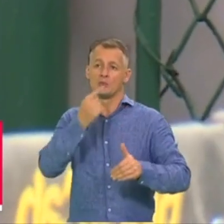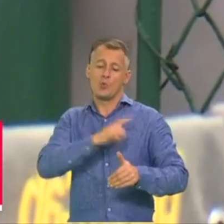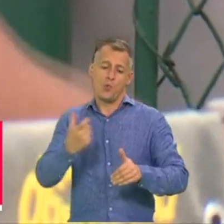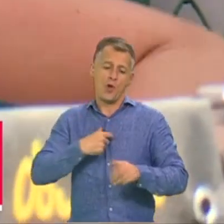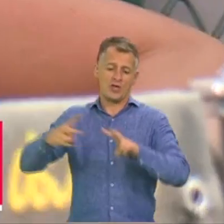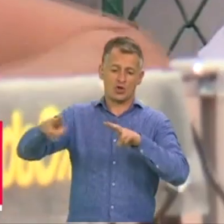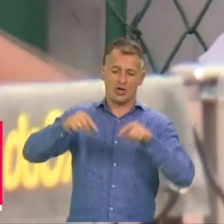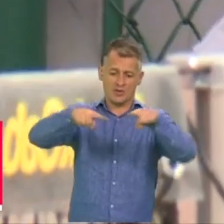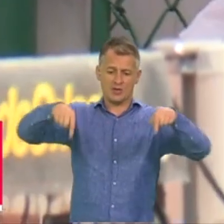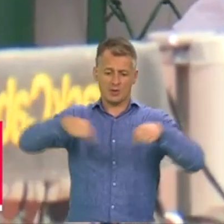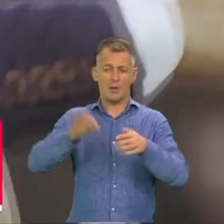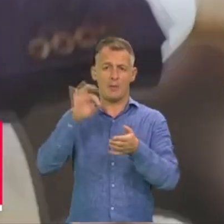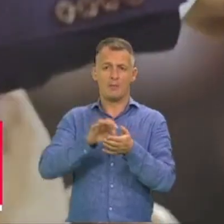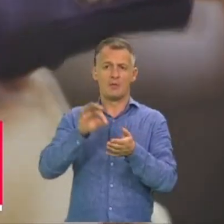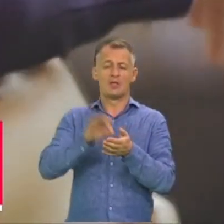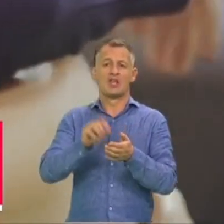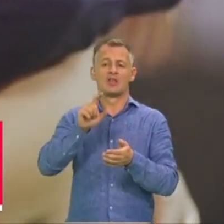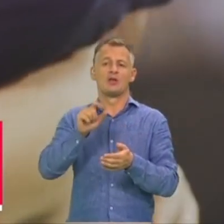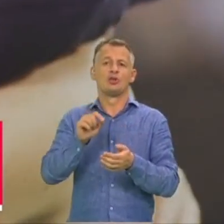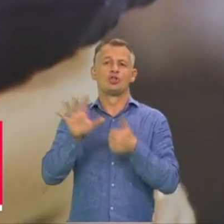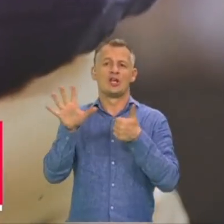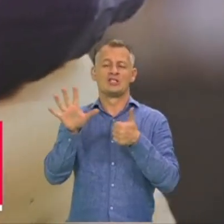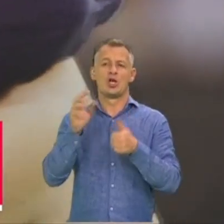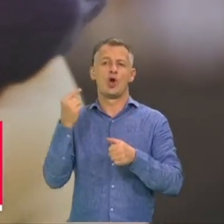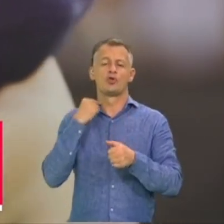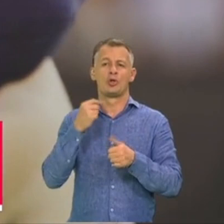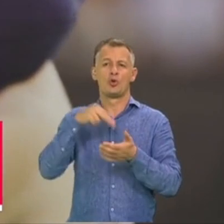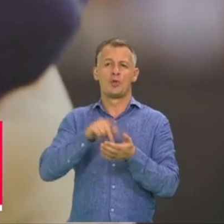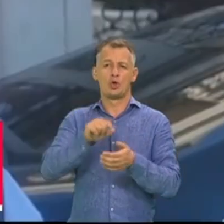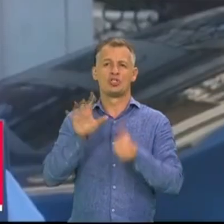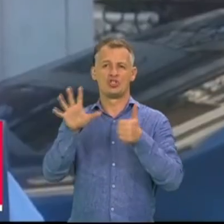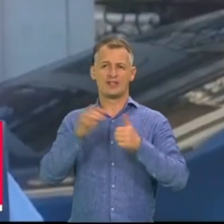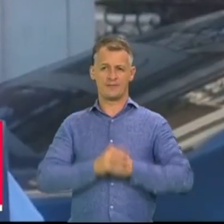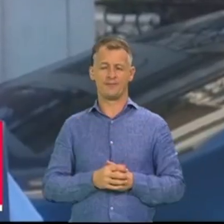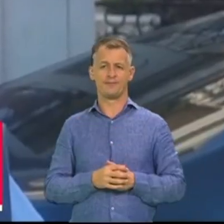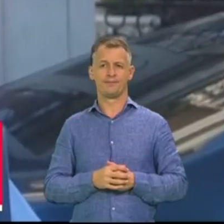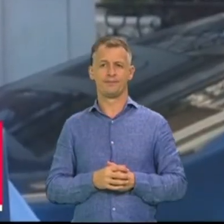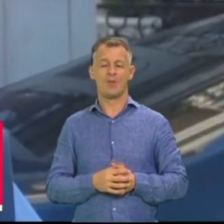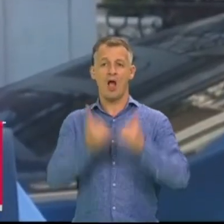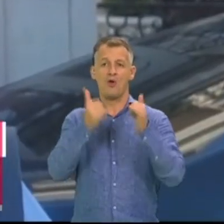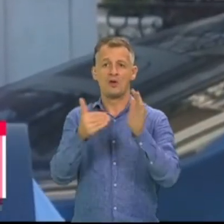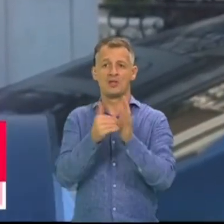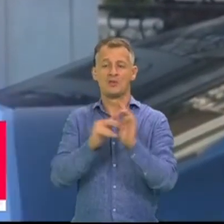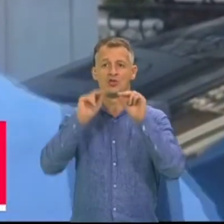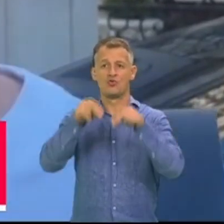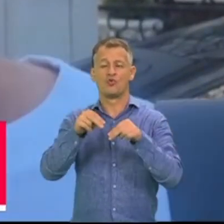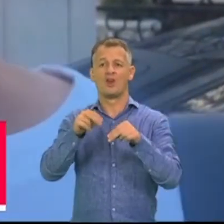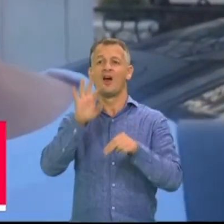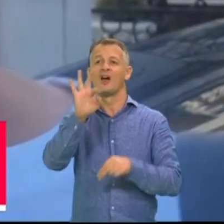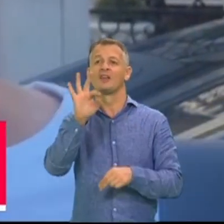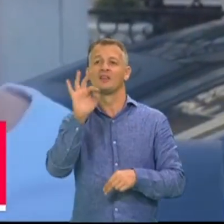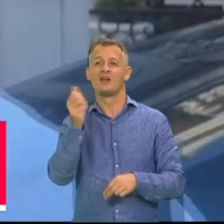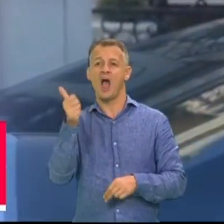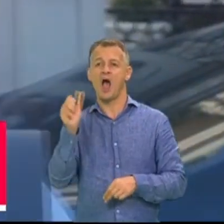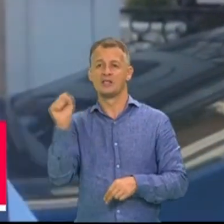până pe 6 octombrie 2026, în cazul unui apel nefavorabil. Acum trebuie să ajung la TAS. O să fac apel